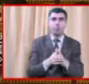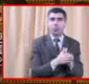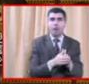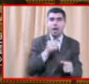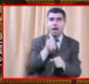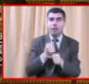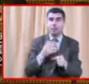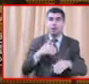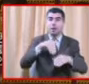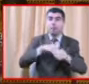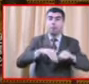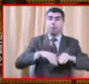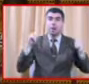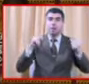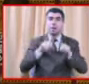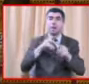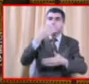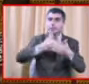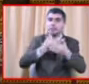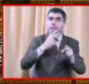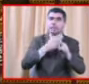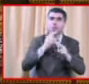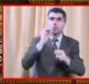واللي غائب يتلو الاسم ديالو الله يخليه.